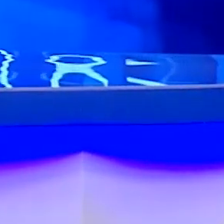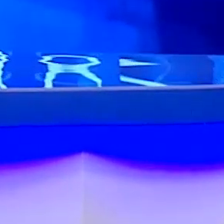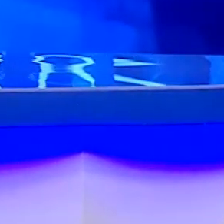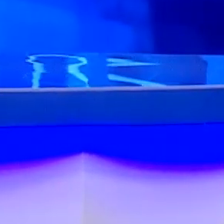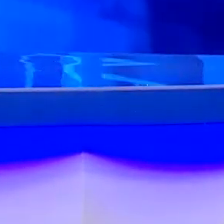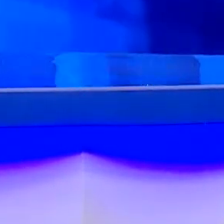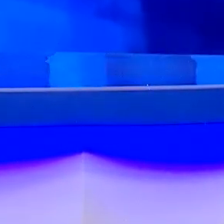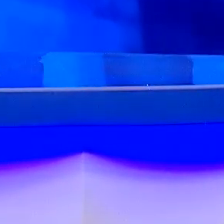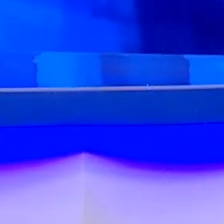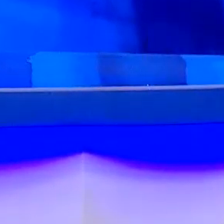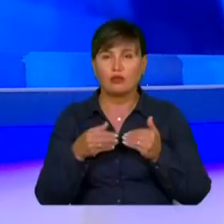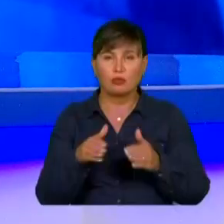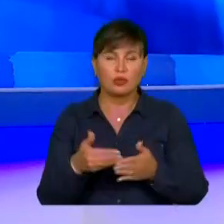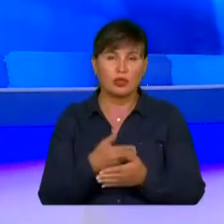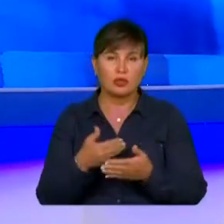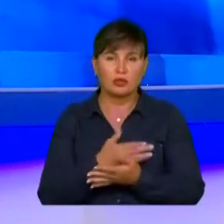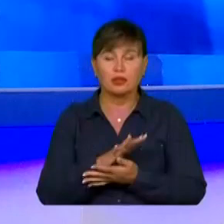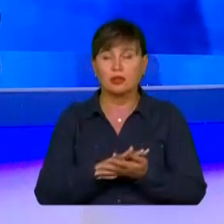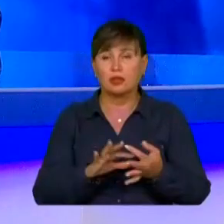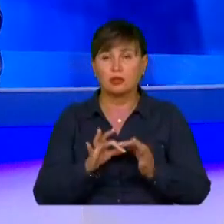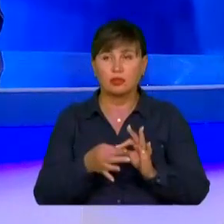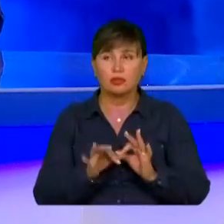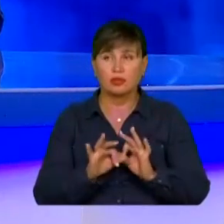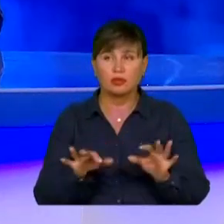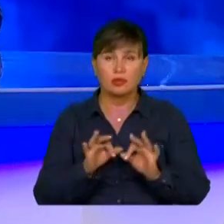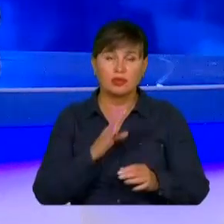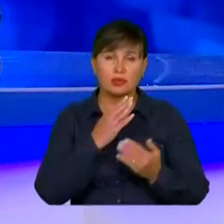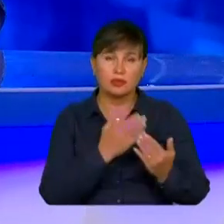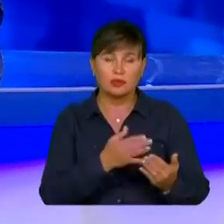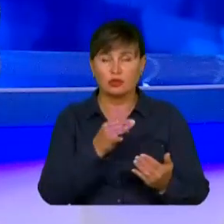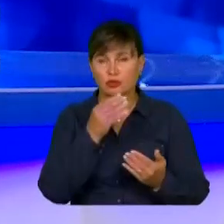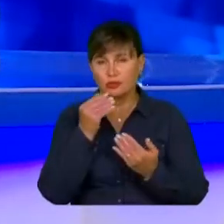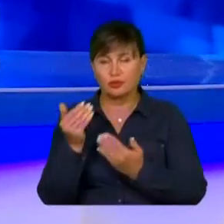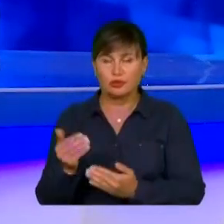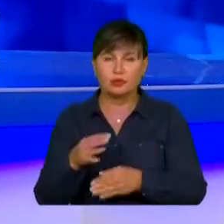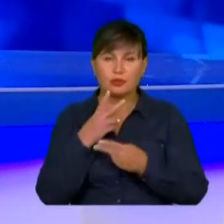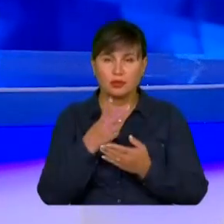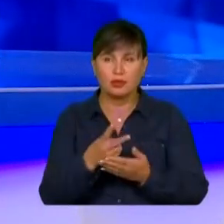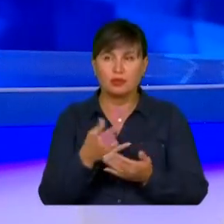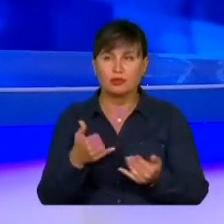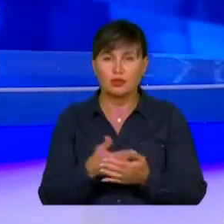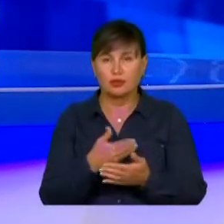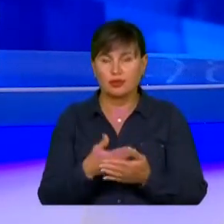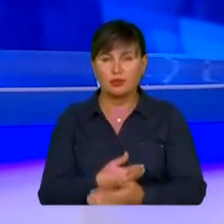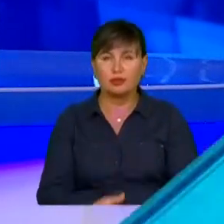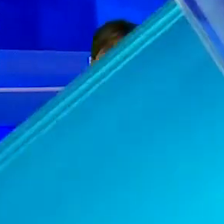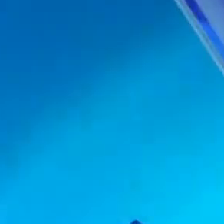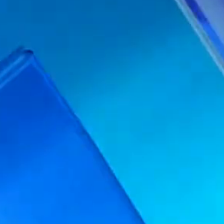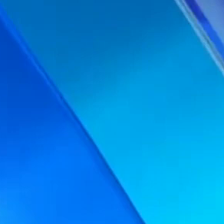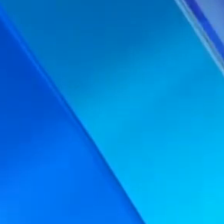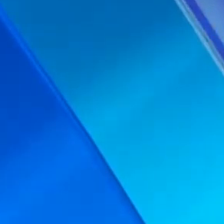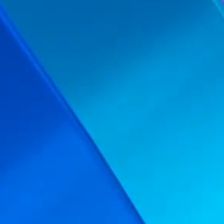Здравствуйте. В эфире итоговый выпуск новостей. В студии для вас работает Алия Абитова и Диас Мухамбетов. Смотрите сегодня в выпуске.